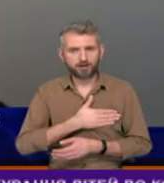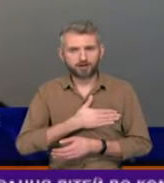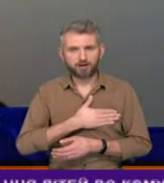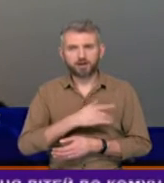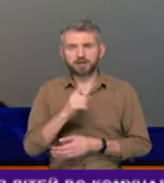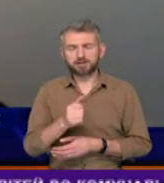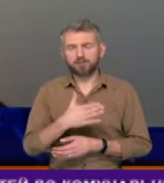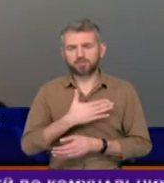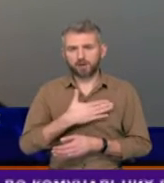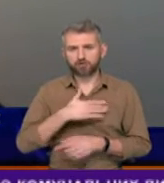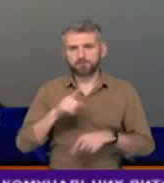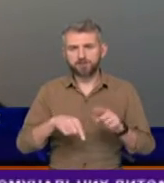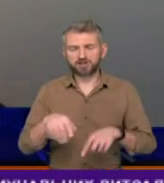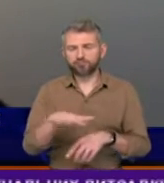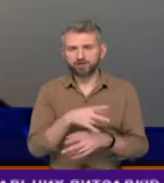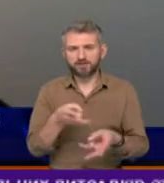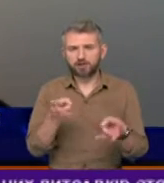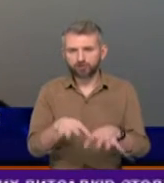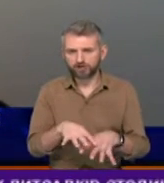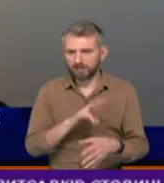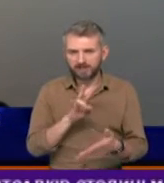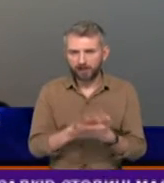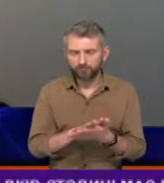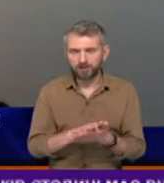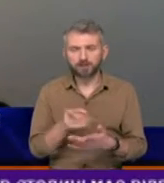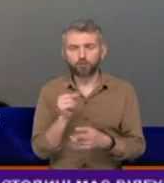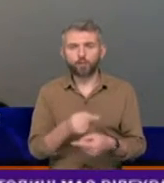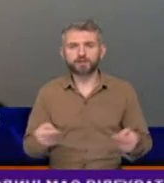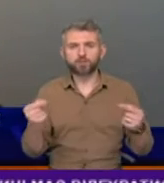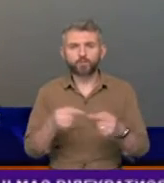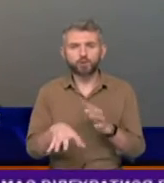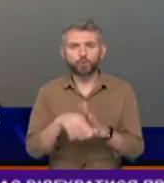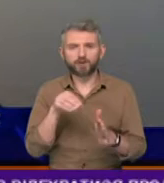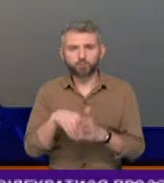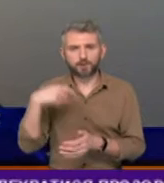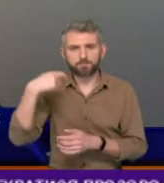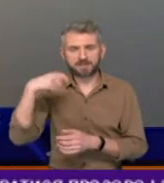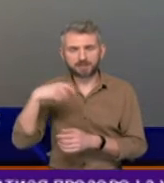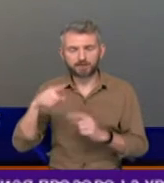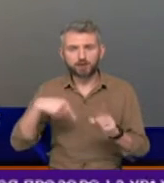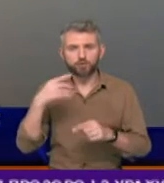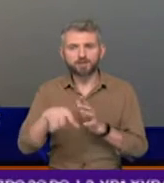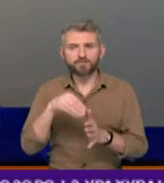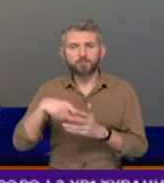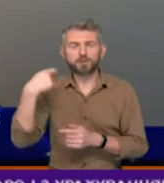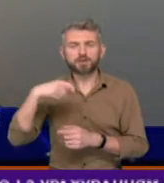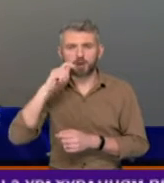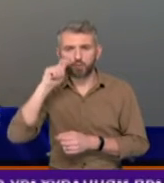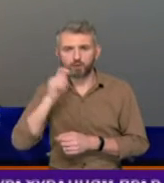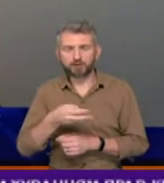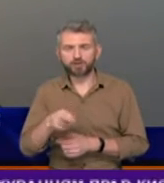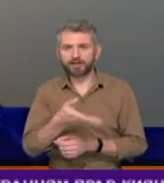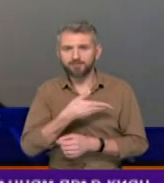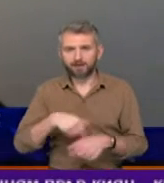нашій батьківщині залишиться, мабуть, назавжди. І тому, відповідно, вибори президента, наступні вибори президента України для